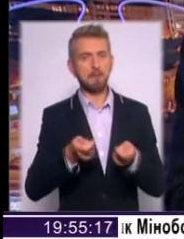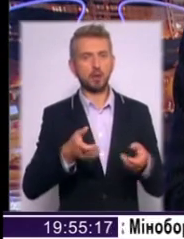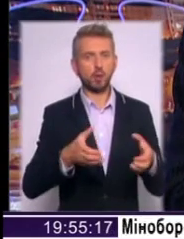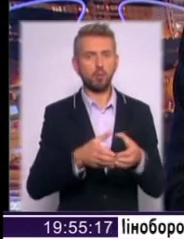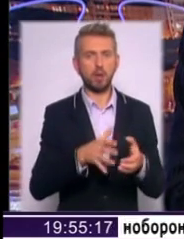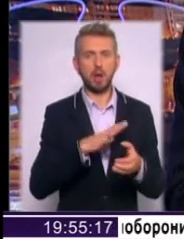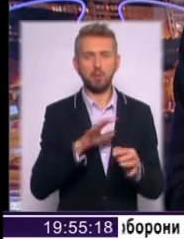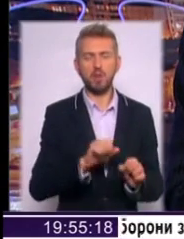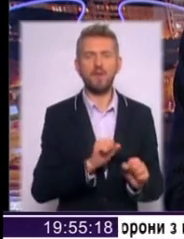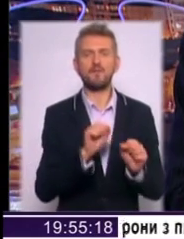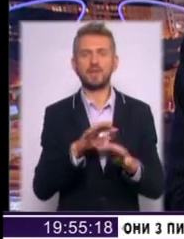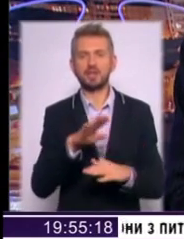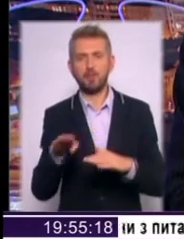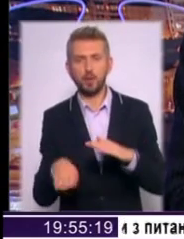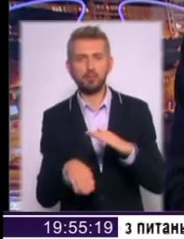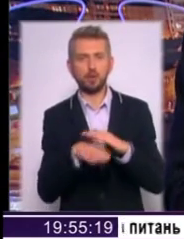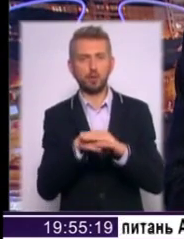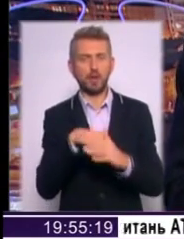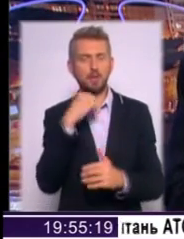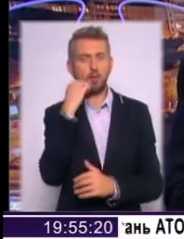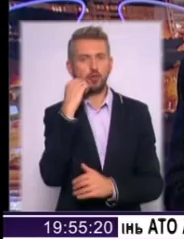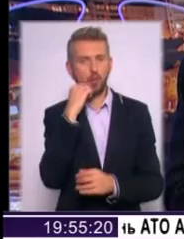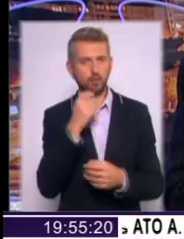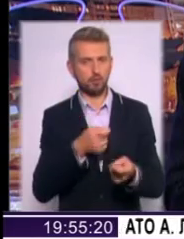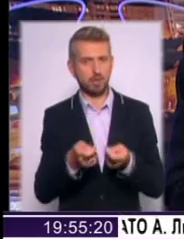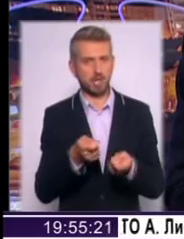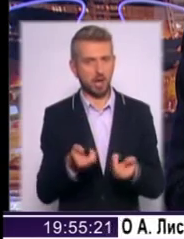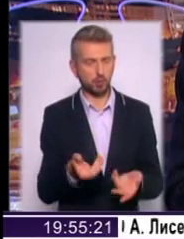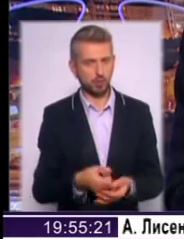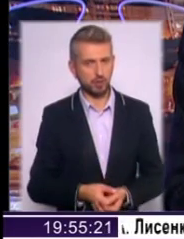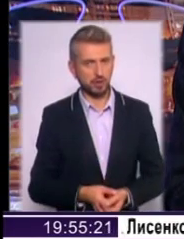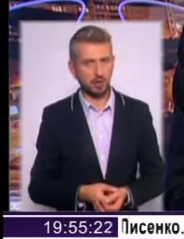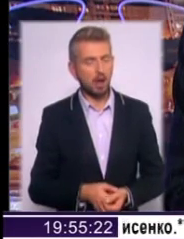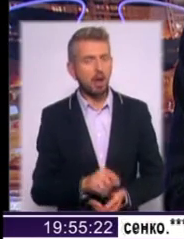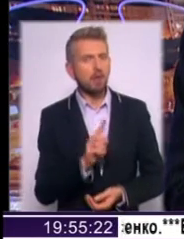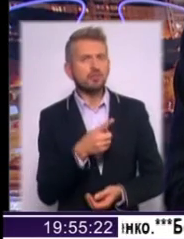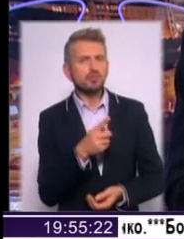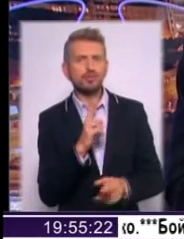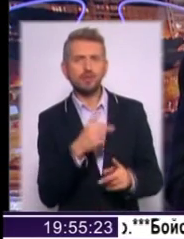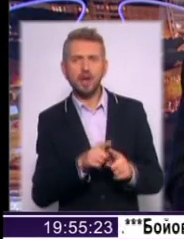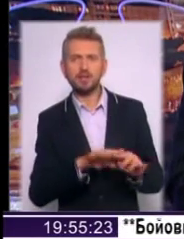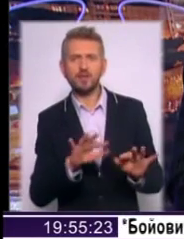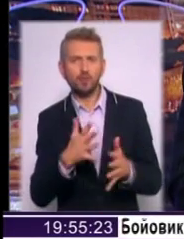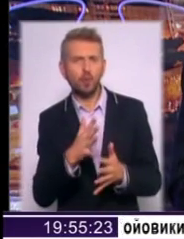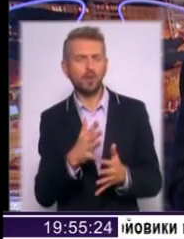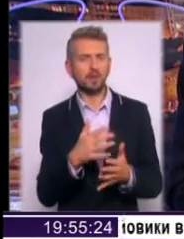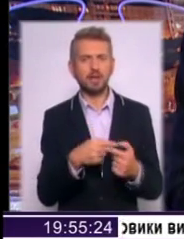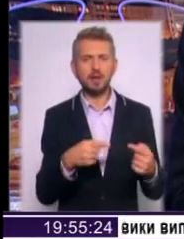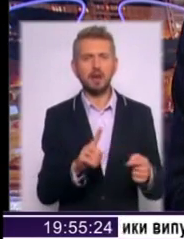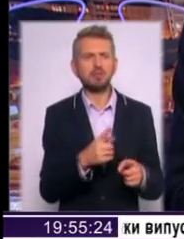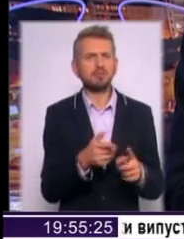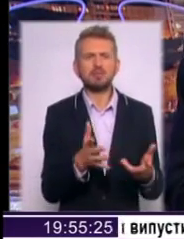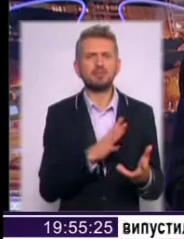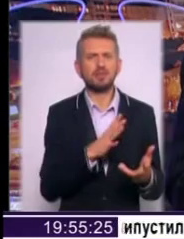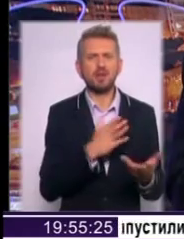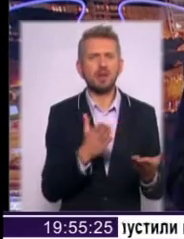була віддана в підпорядкування Московському патріарху. Чому, як це відбулося і так далі? Що то була за